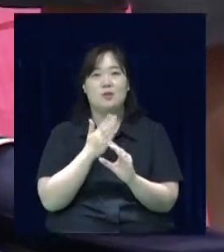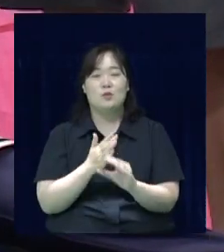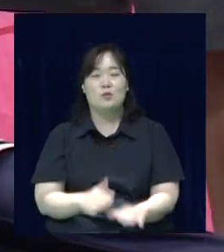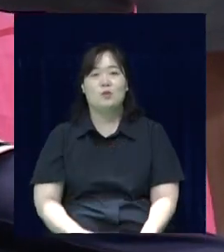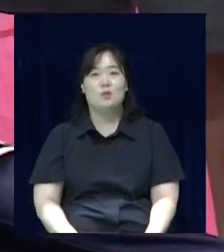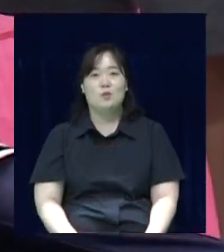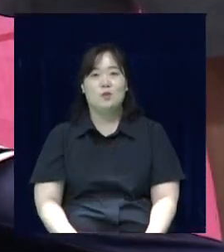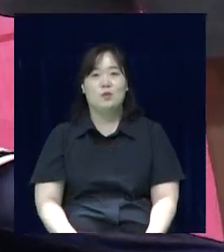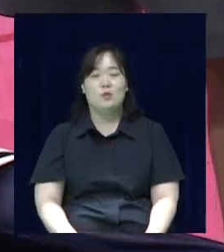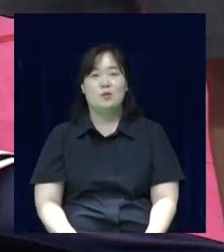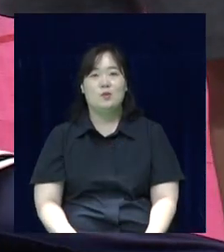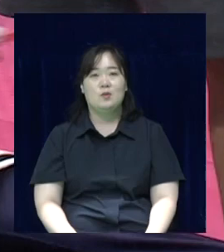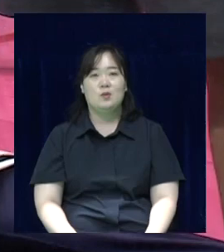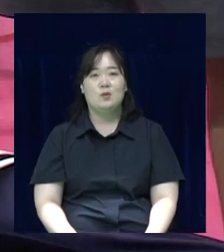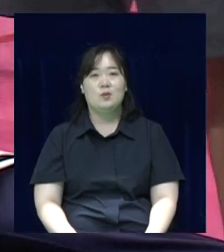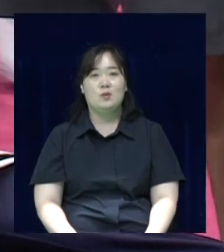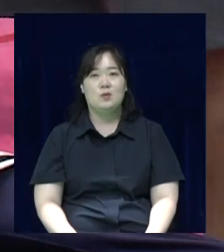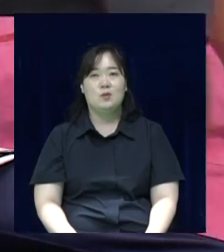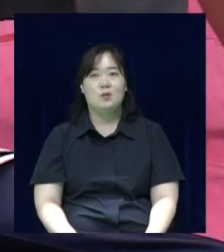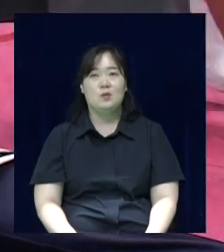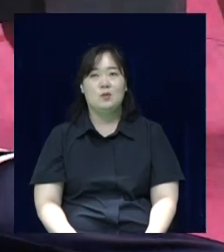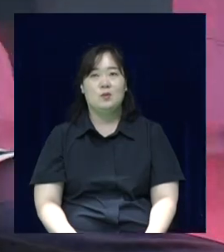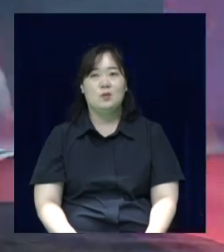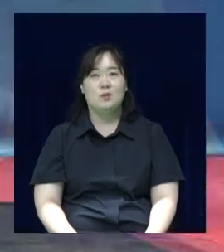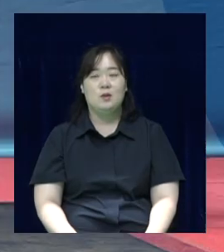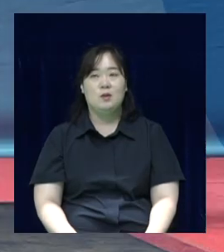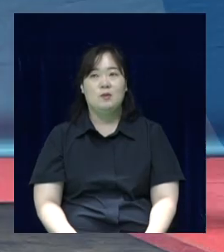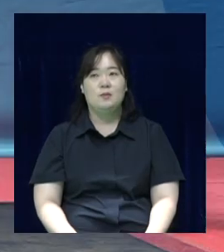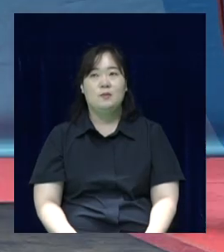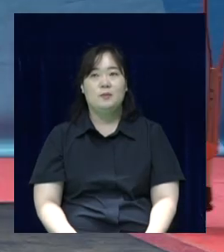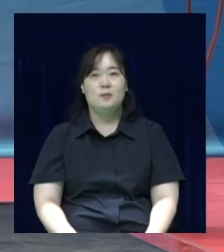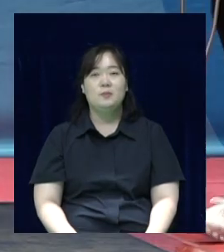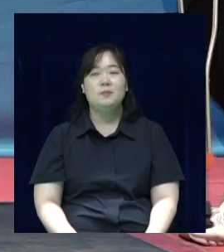1차 시도 이어졌습니다.